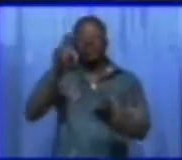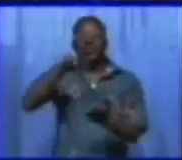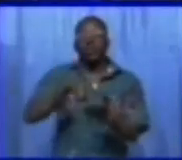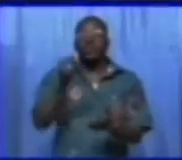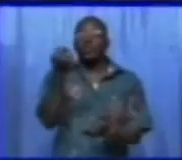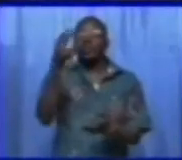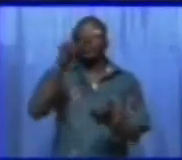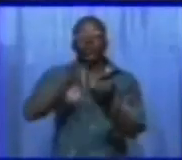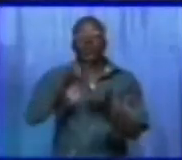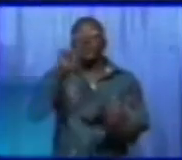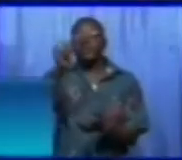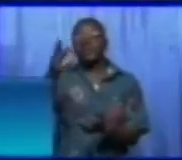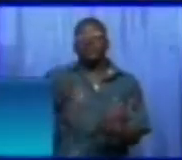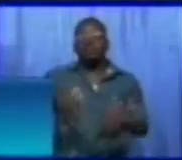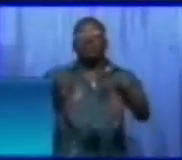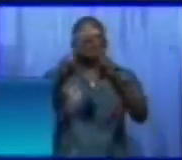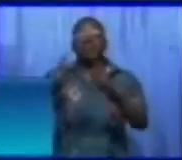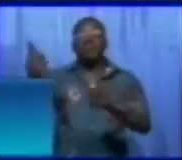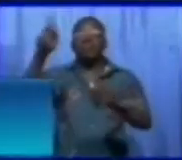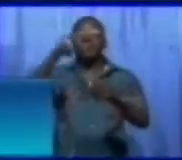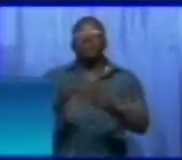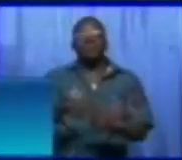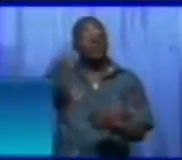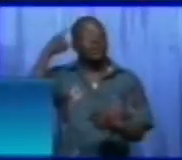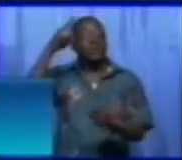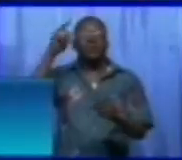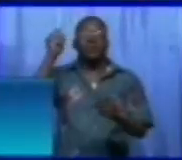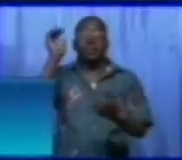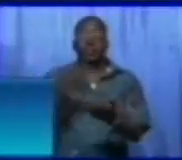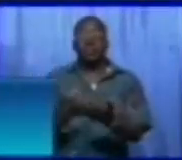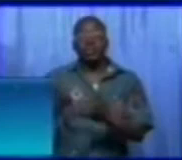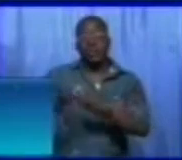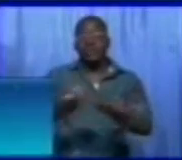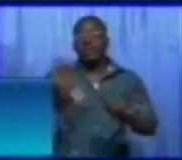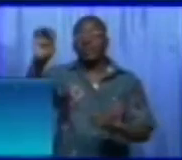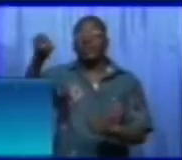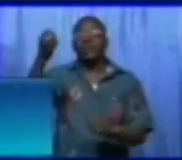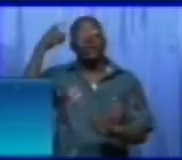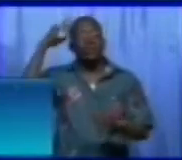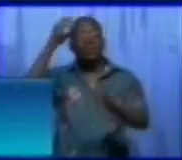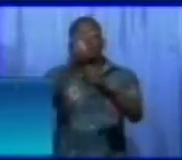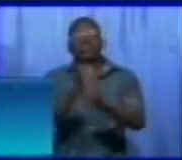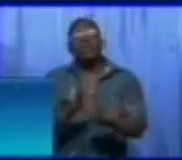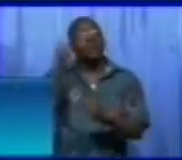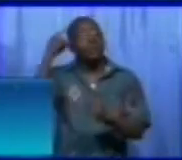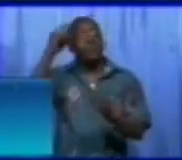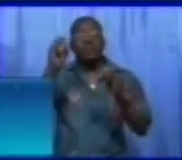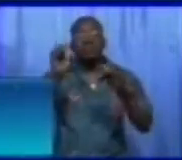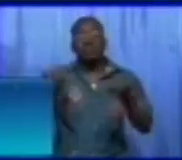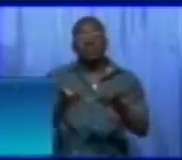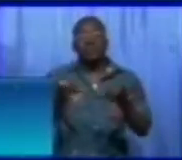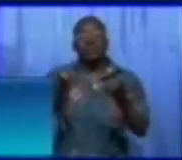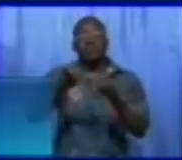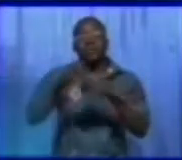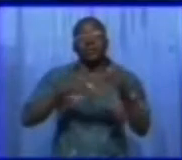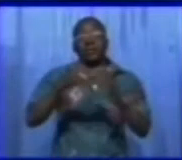2012-2013 pour permettre à ses participants d'être au parfum de ces actualités pour qu'ils prennent des précautions afin de ne